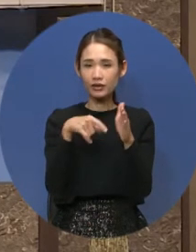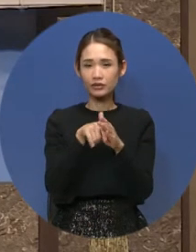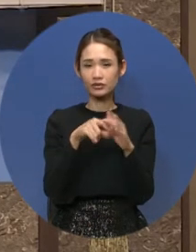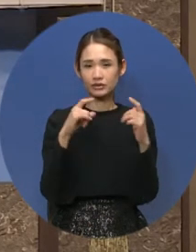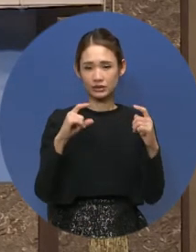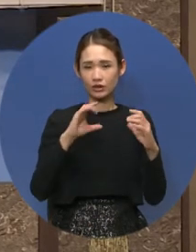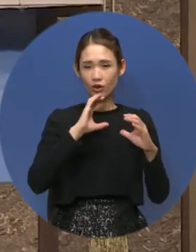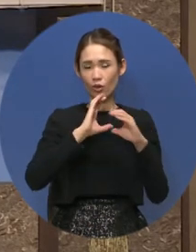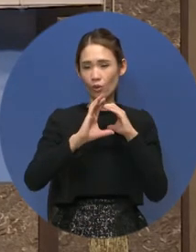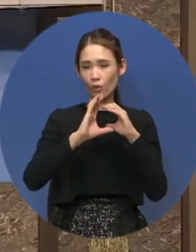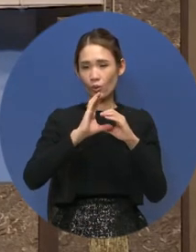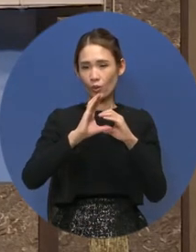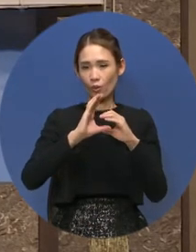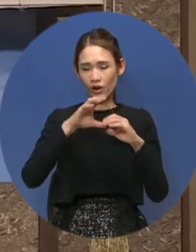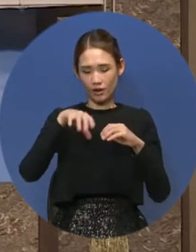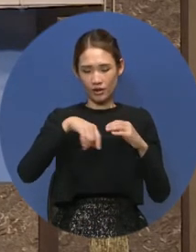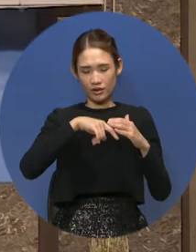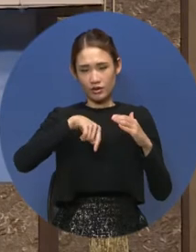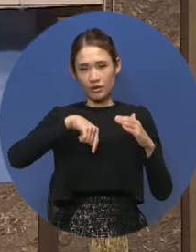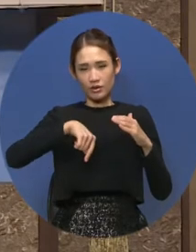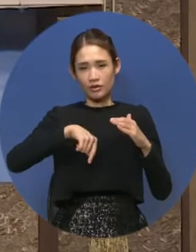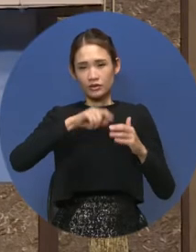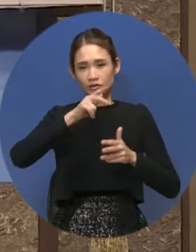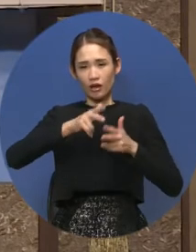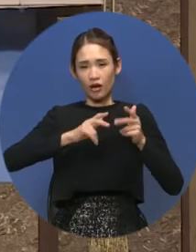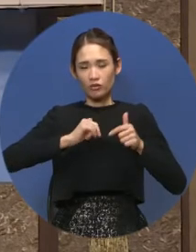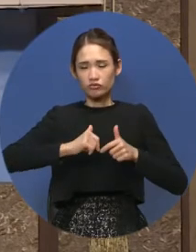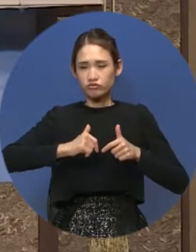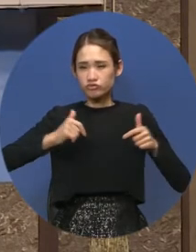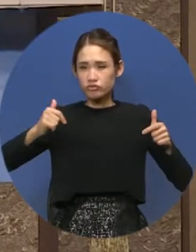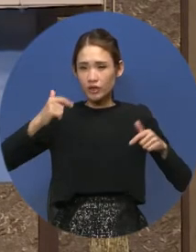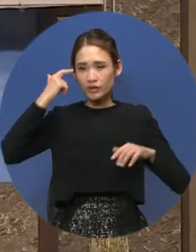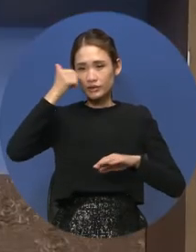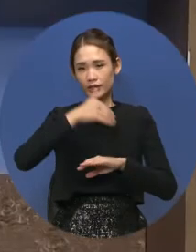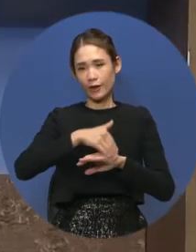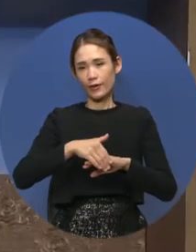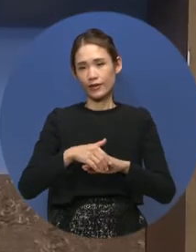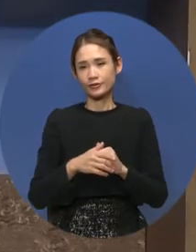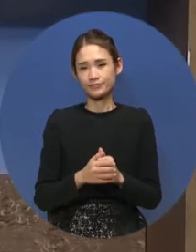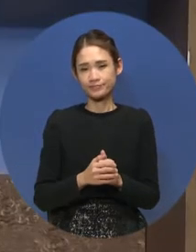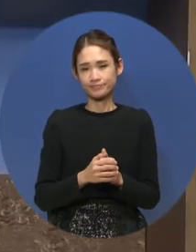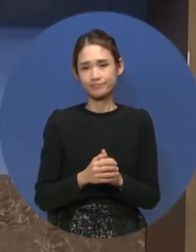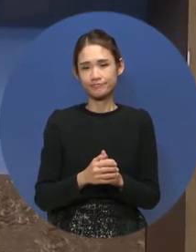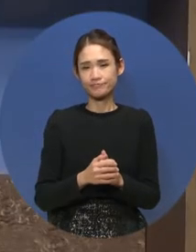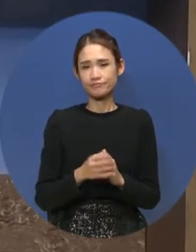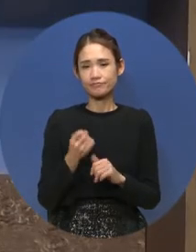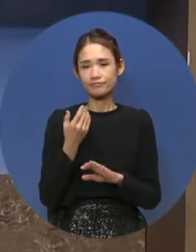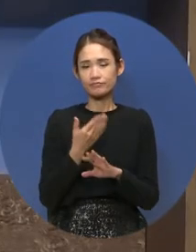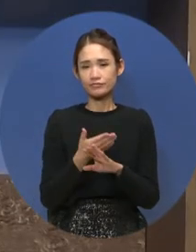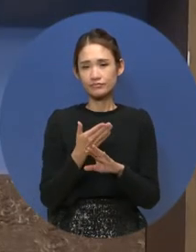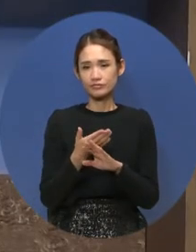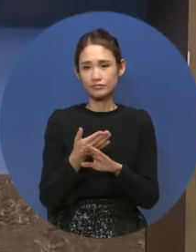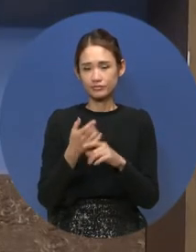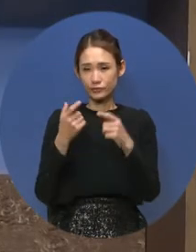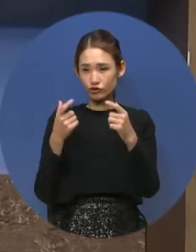커뮤니티 공간 내 또 그런 사업들을 확충할 생각입니다. 예. 그리고 또 이제 다른 구에 비해서 좀 노인